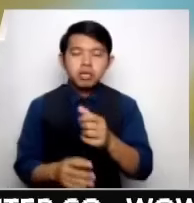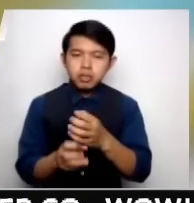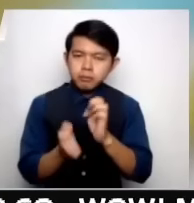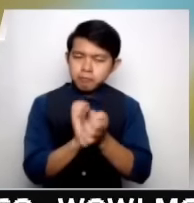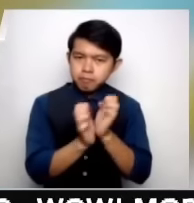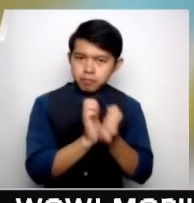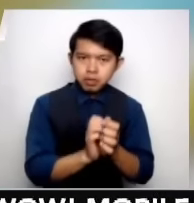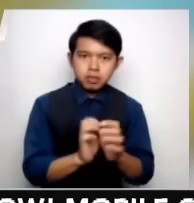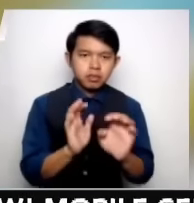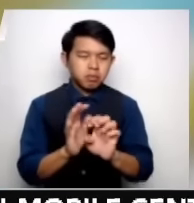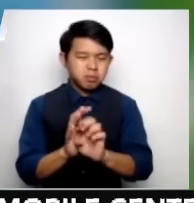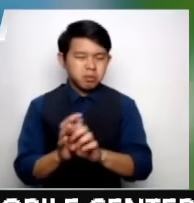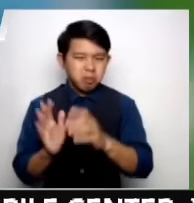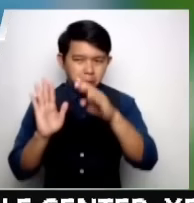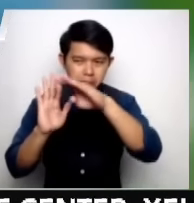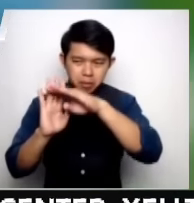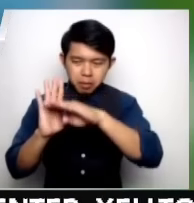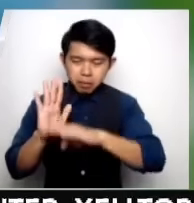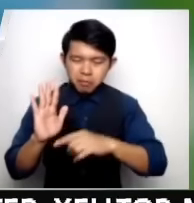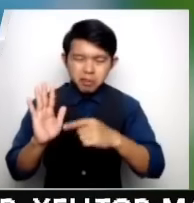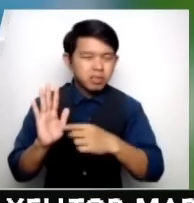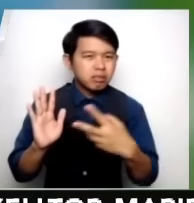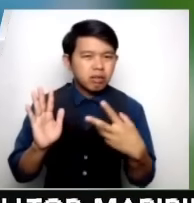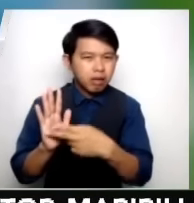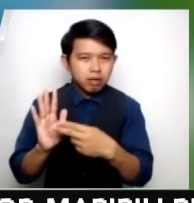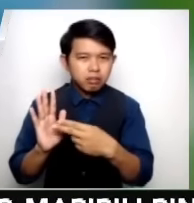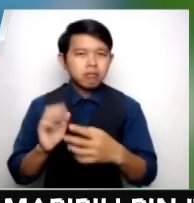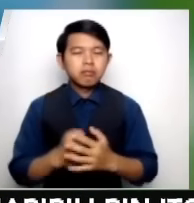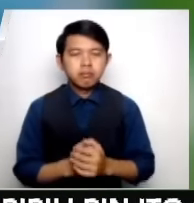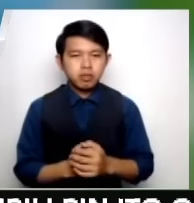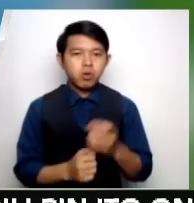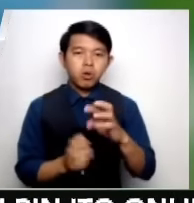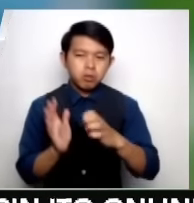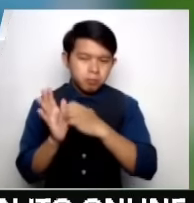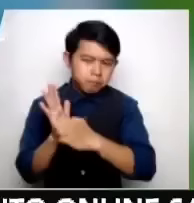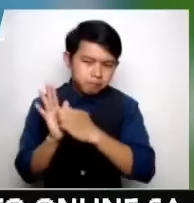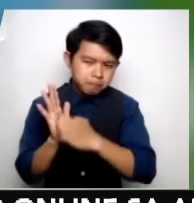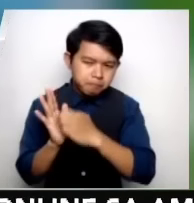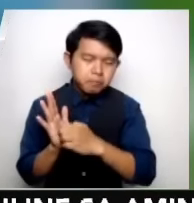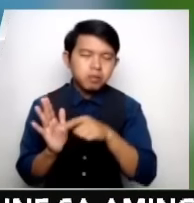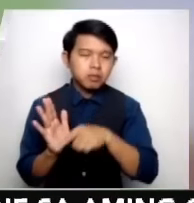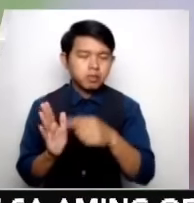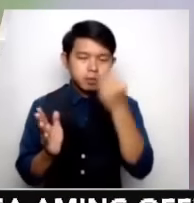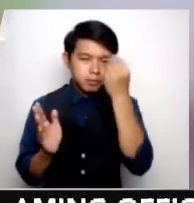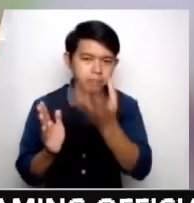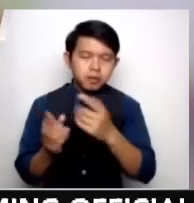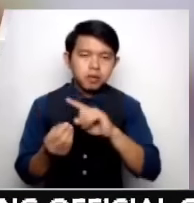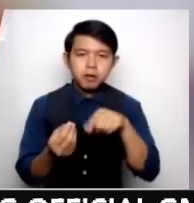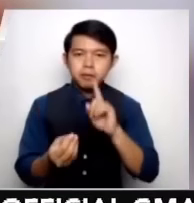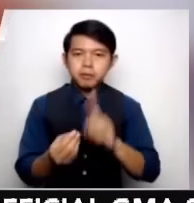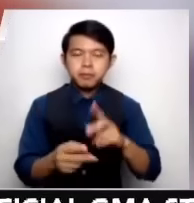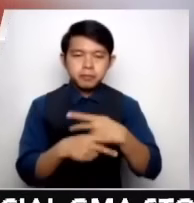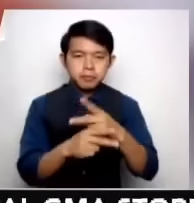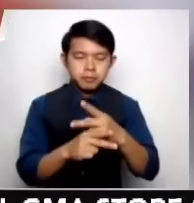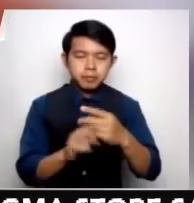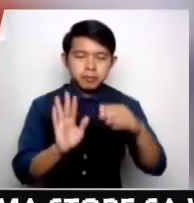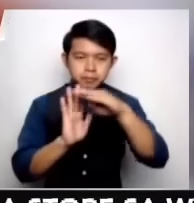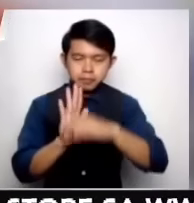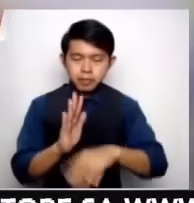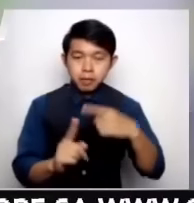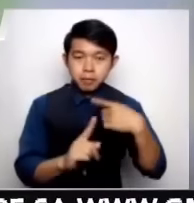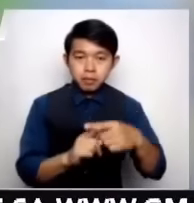label, pagpatong sa expiration date o pagbura sa ilang impormasyon ukol sa produkto. Tingnan din ang packaging ng produkto.